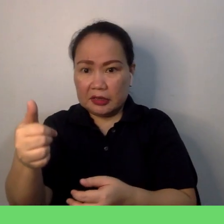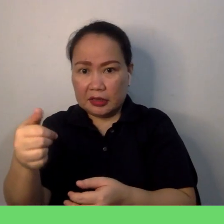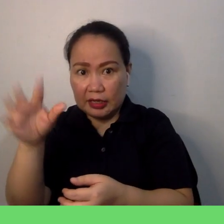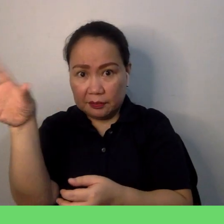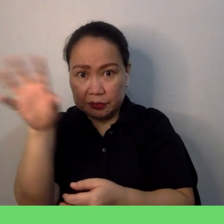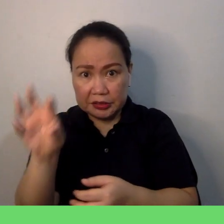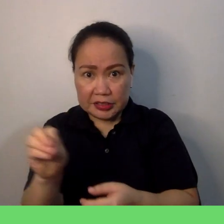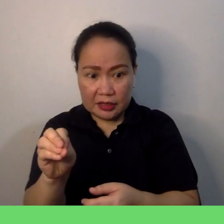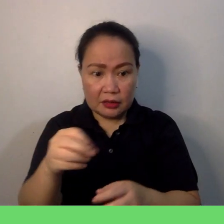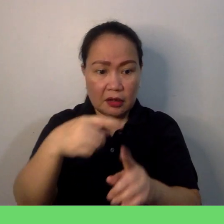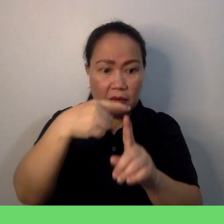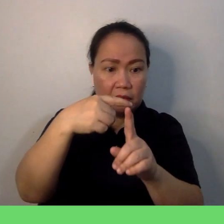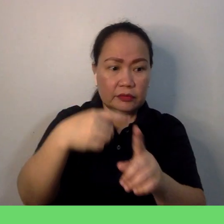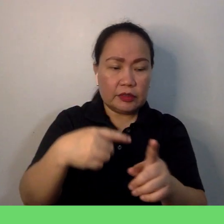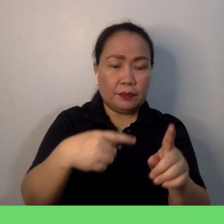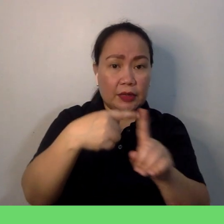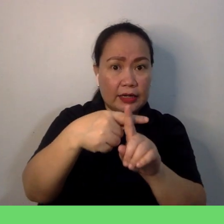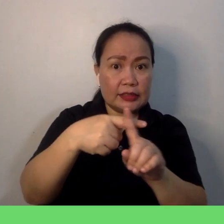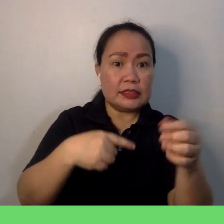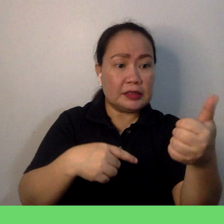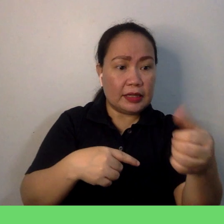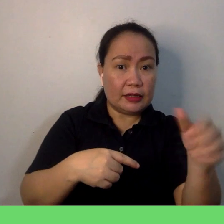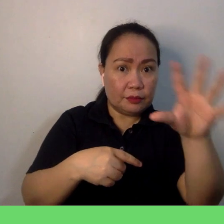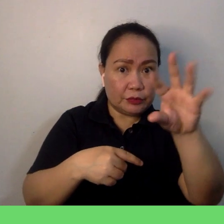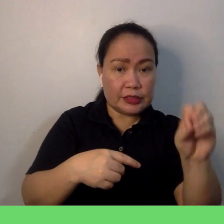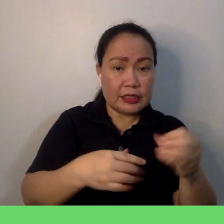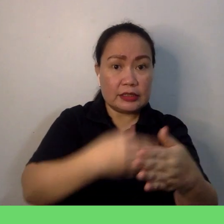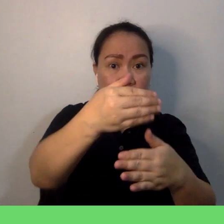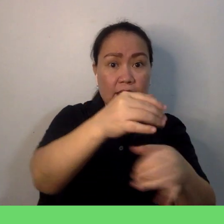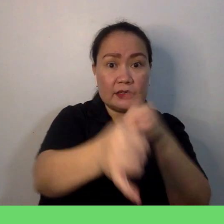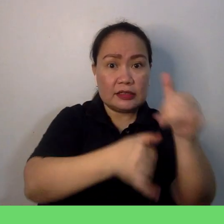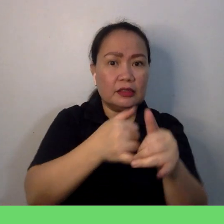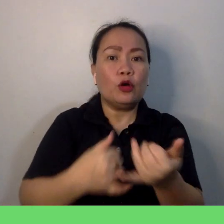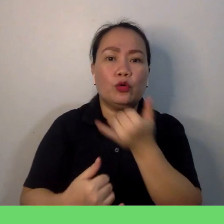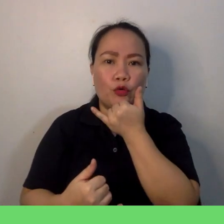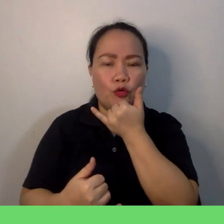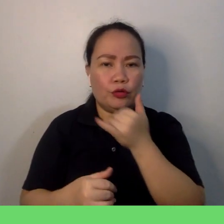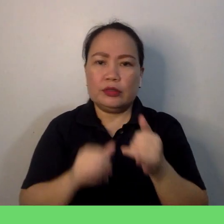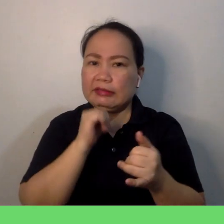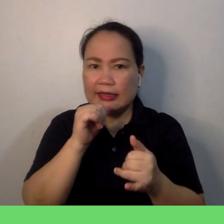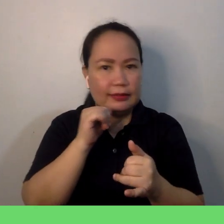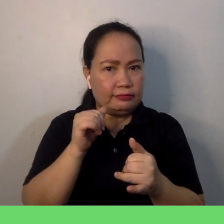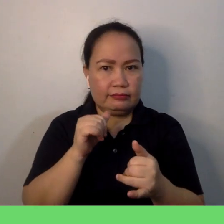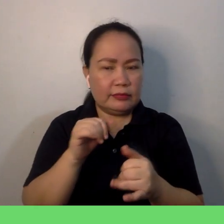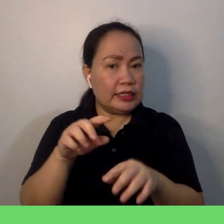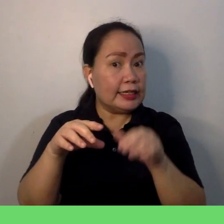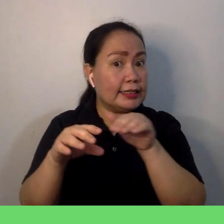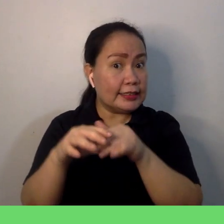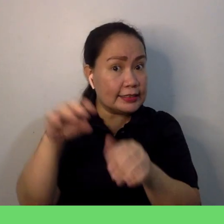taon, ina-add po natin yung percentage, hindi po ganon. Okay? So, yung